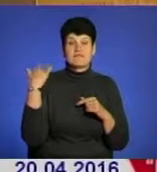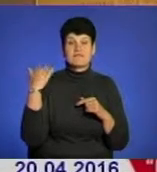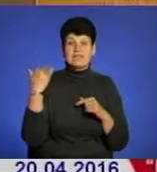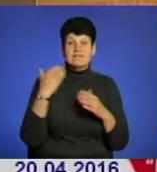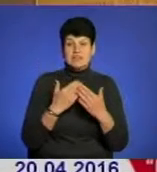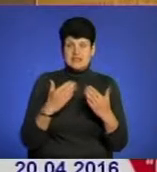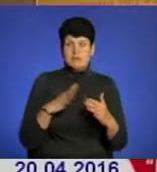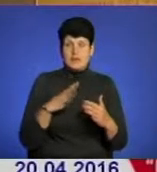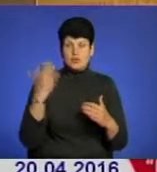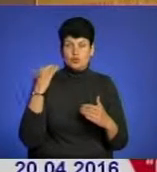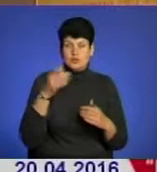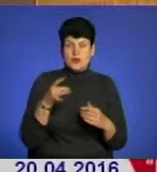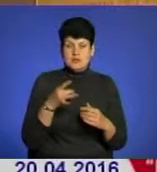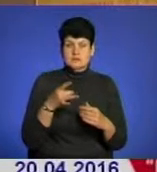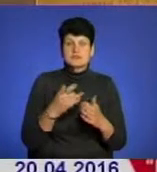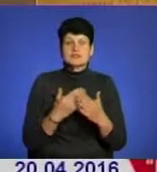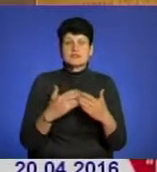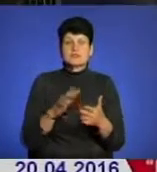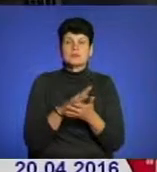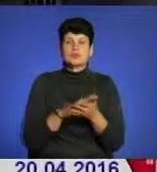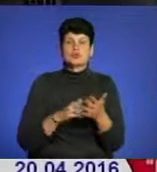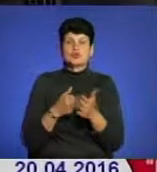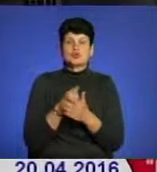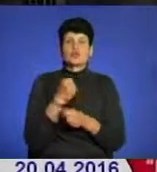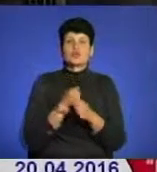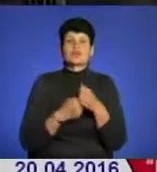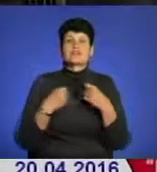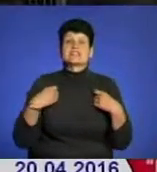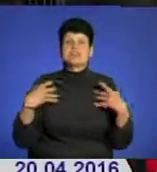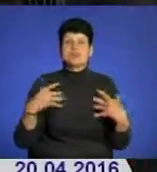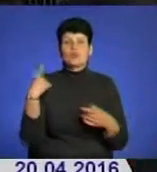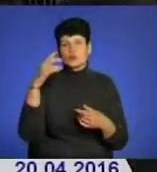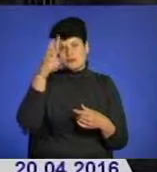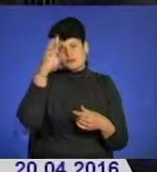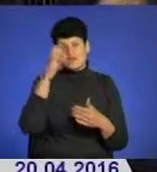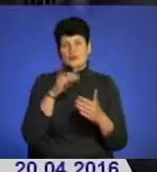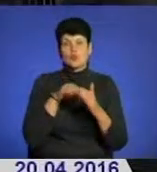Виставка ікон Володимира Шерстія триватиме до Великодніх свят в обласному державному архіві.